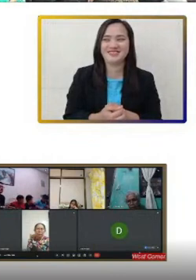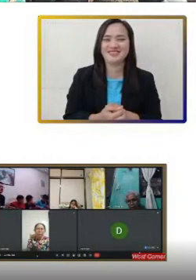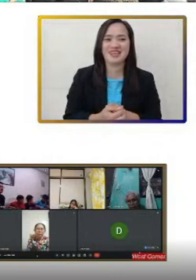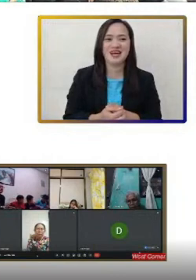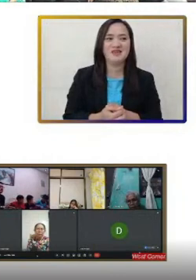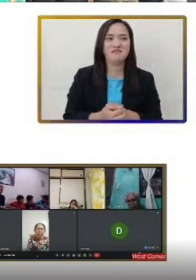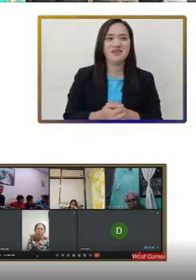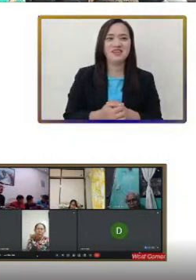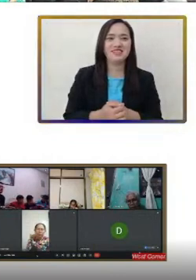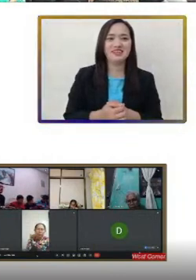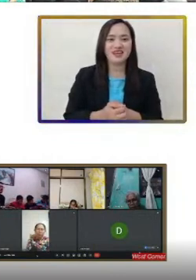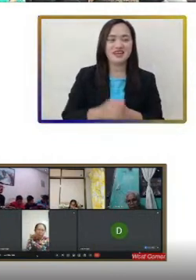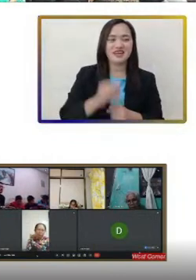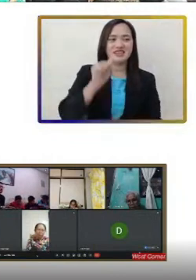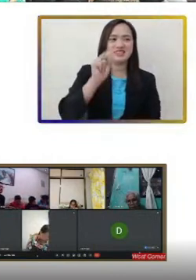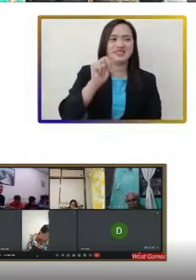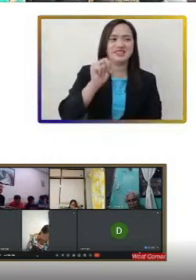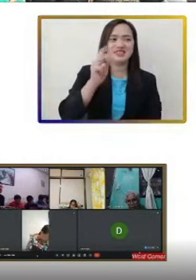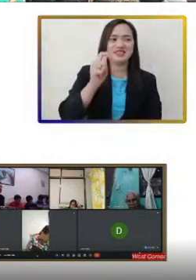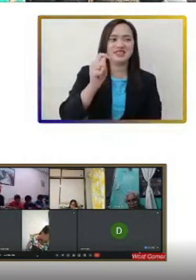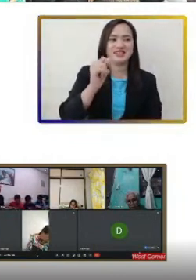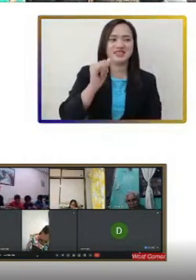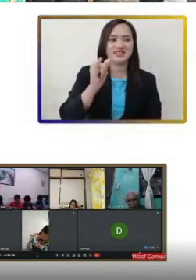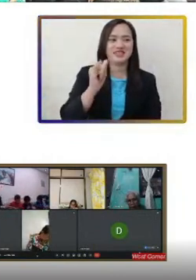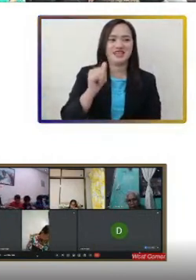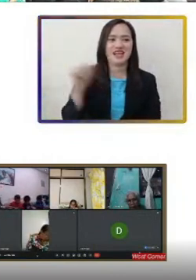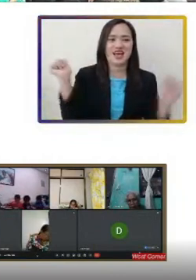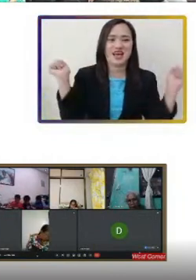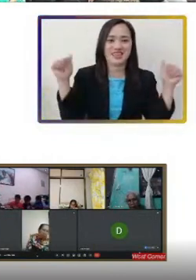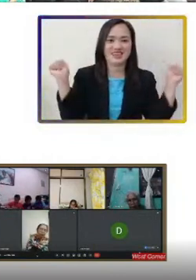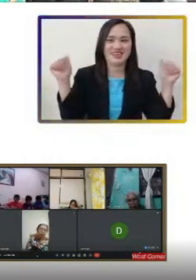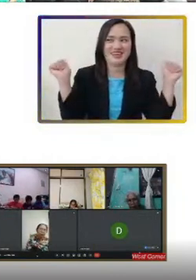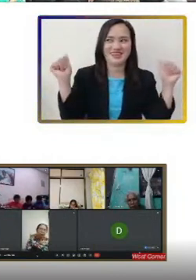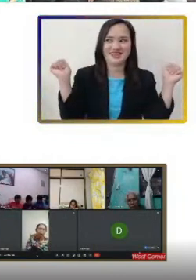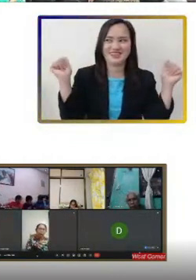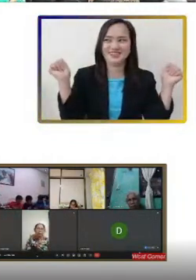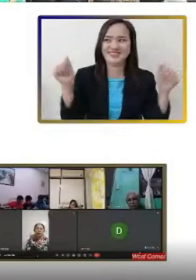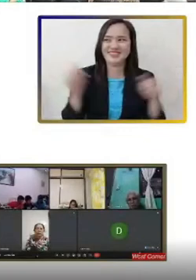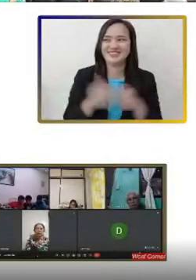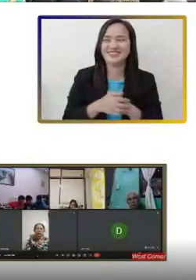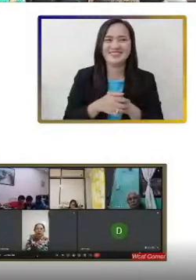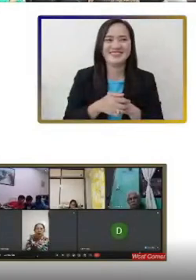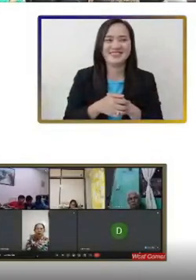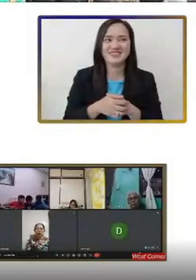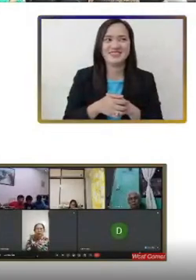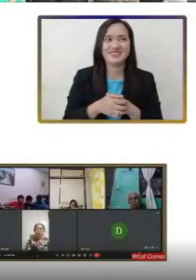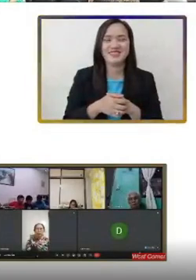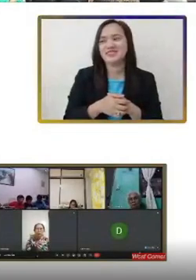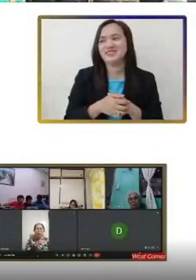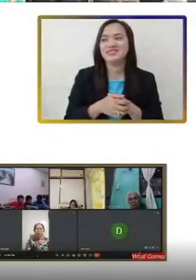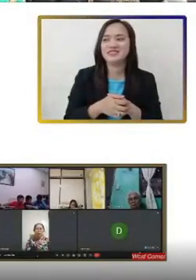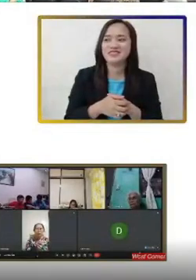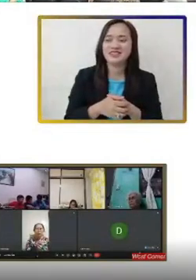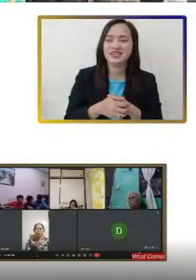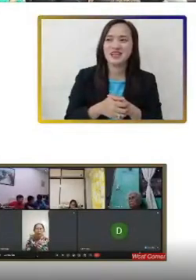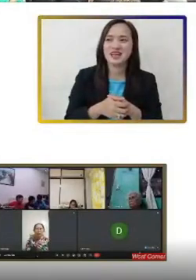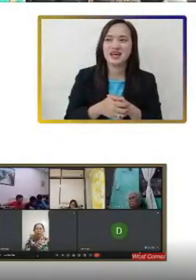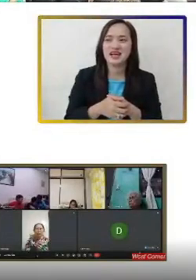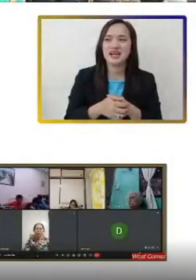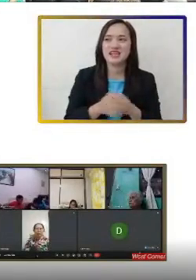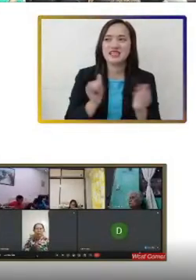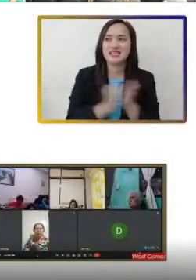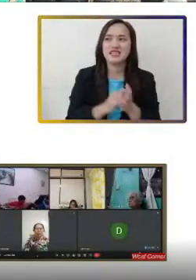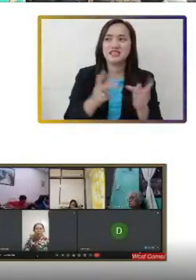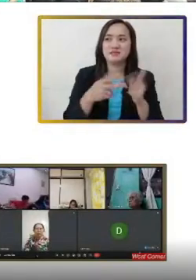eh. Hindi ko maisip kung hindi ko binuka pa ng konti. Hindi ko maalala yung Antique. Right. But